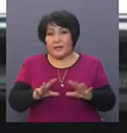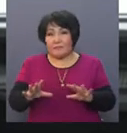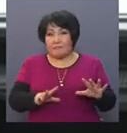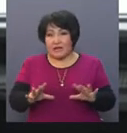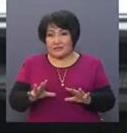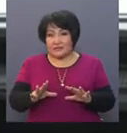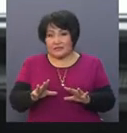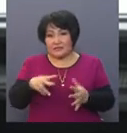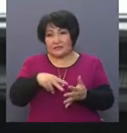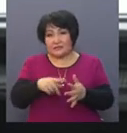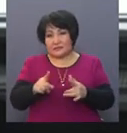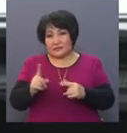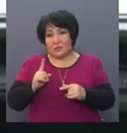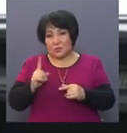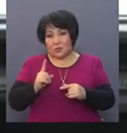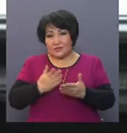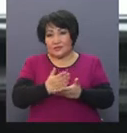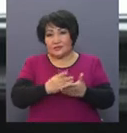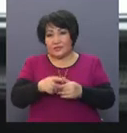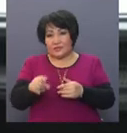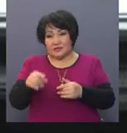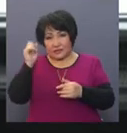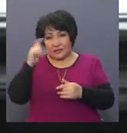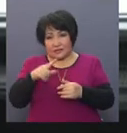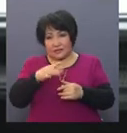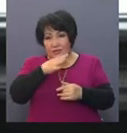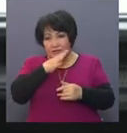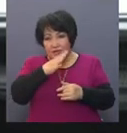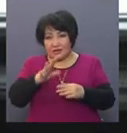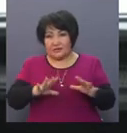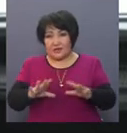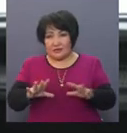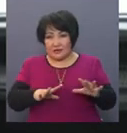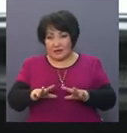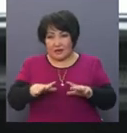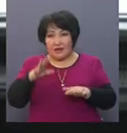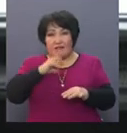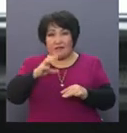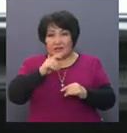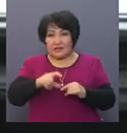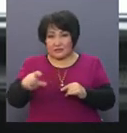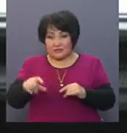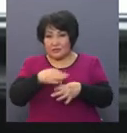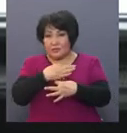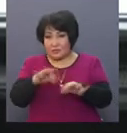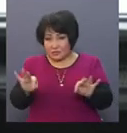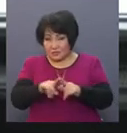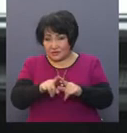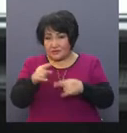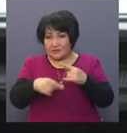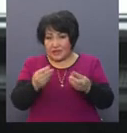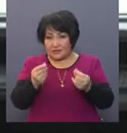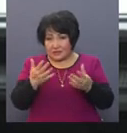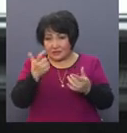тұратын күзет қызметкерлері белгілі бір уақытта нарыққа ұрыларды жібереді. Яғни өздері содан ақша жасайды. Сондықтан сіздердің ұсынып